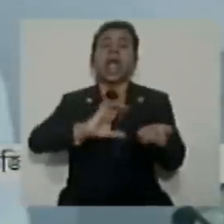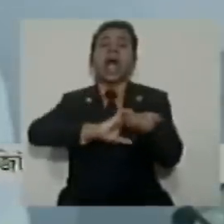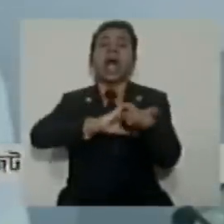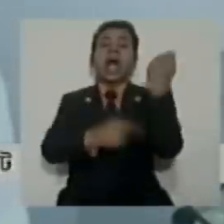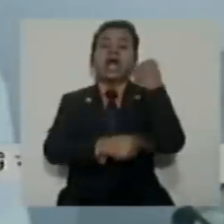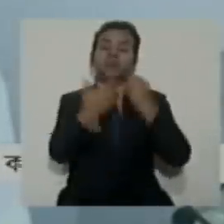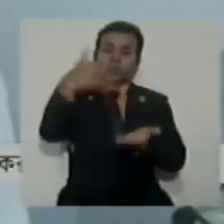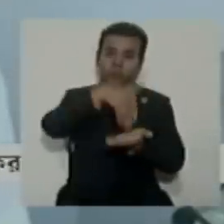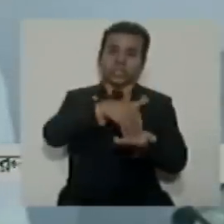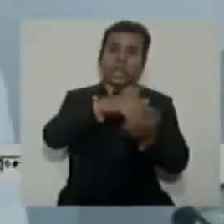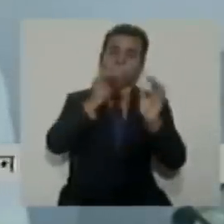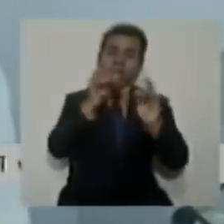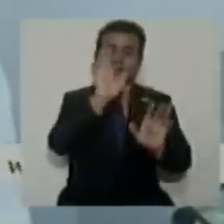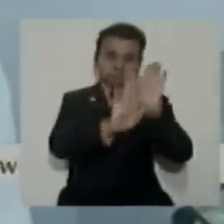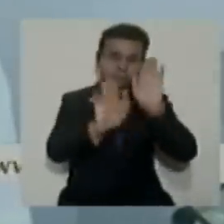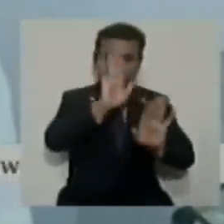৩৩% রোগী।